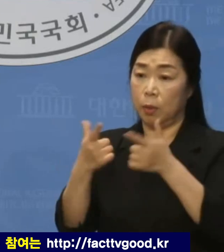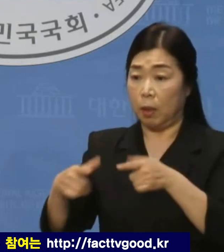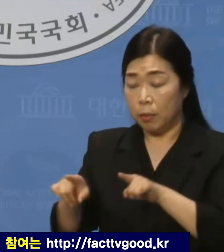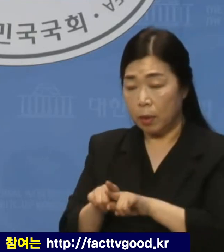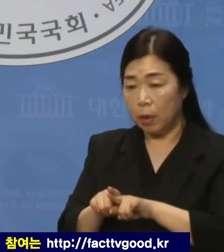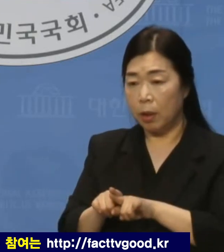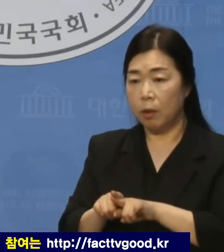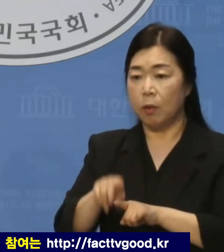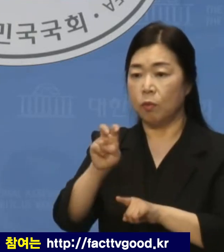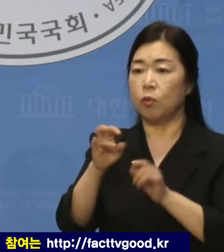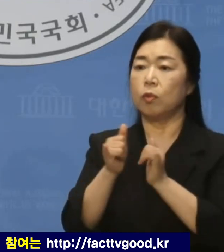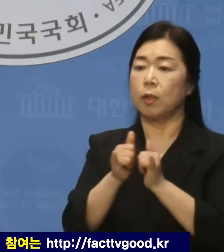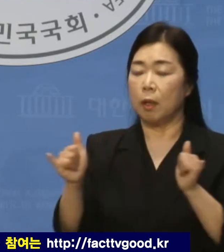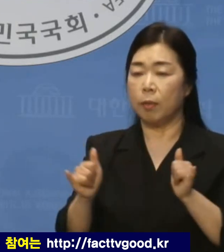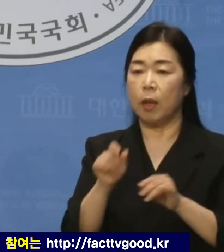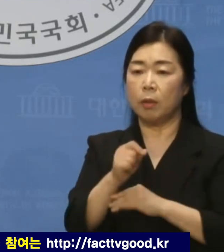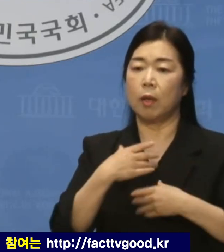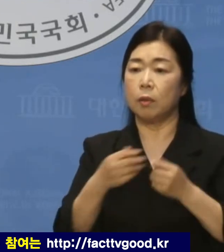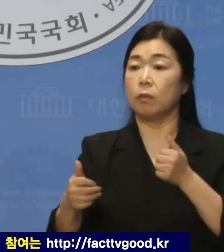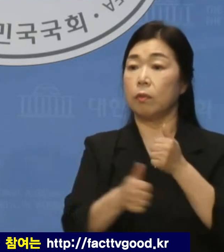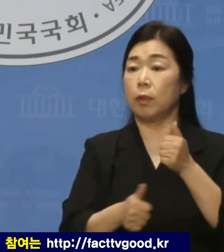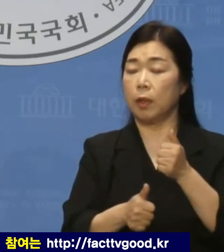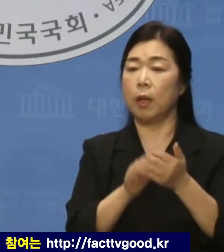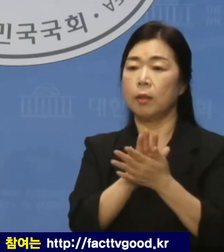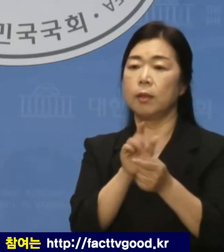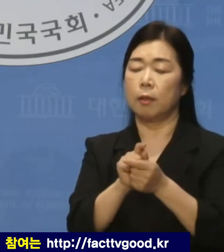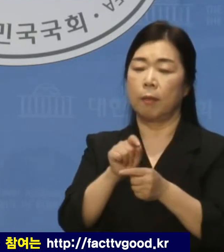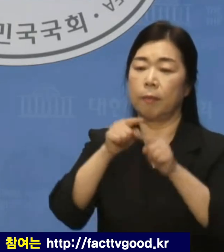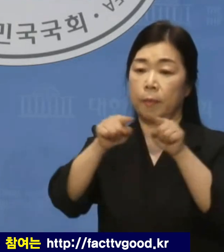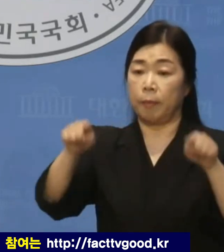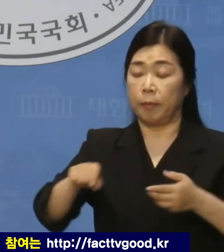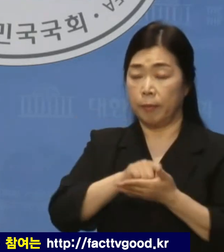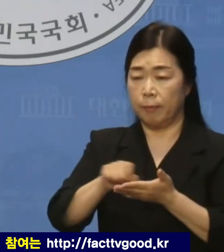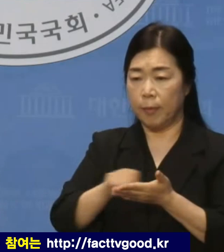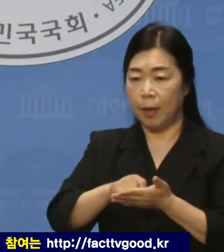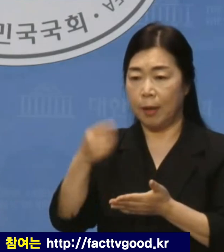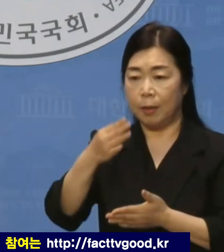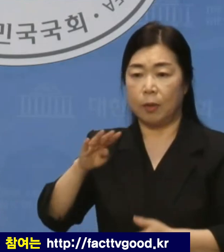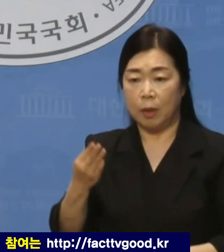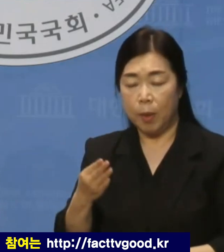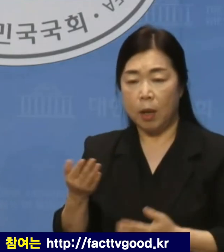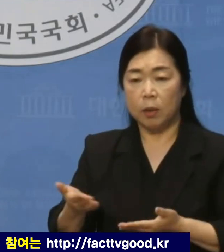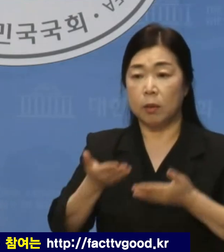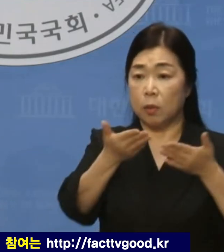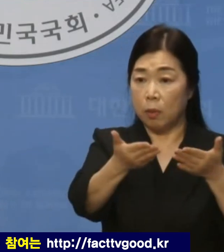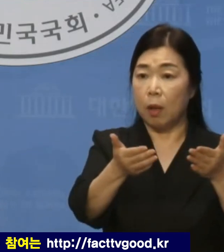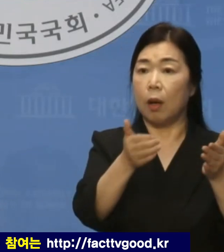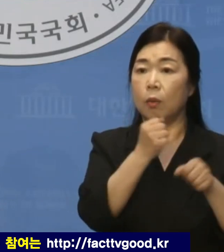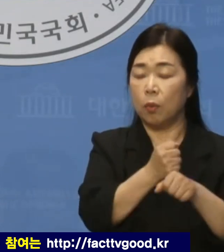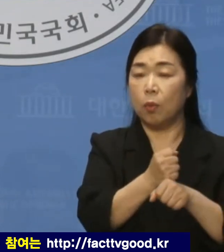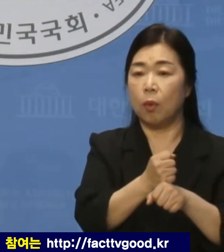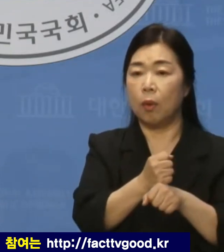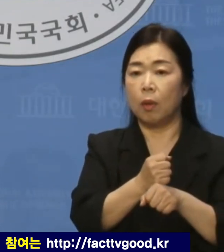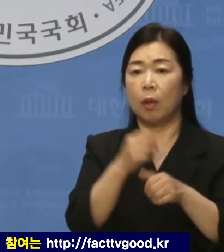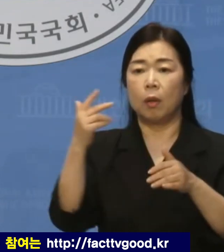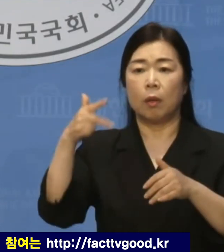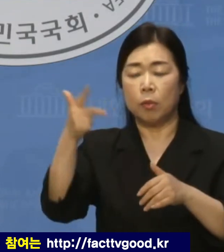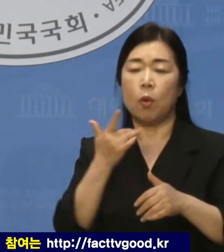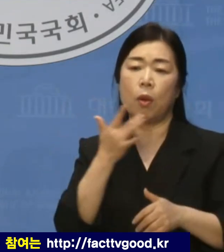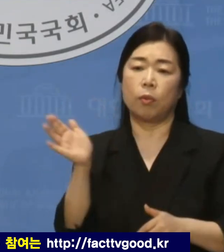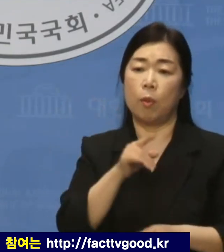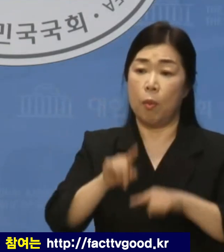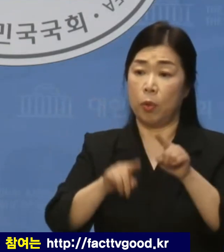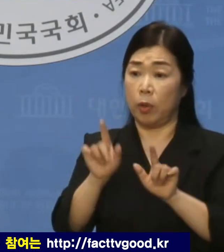함께 22분의 행안위원들께 쓴 엽서 4,400여 장을 전달하고 내주